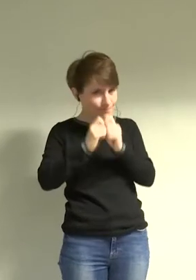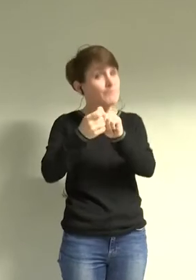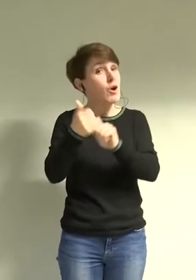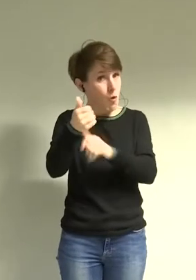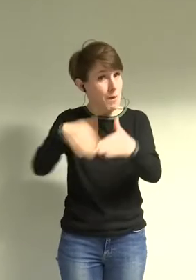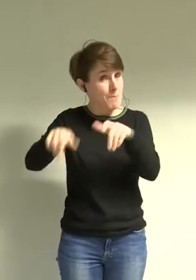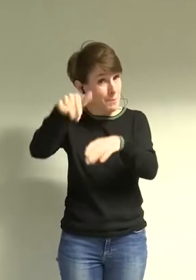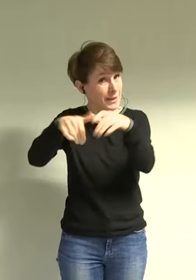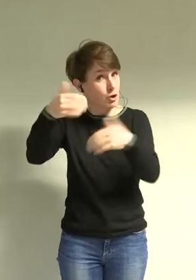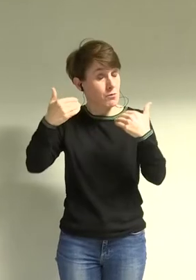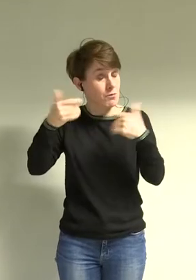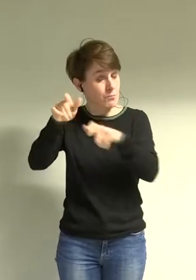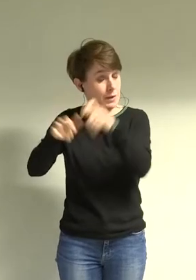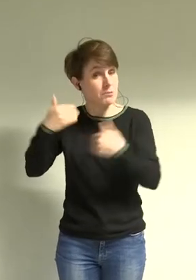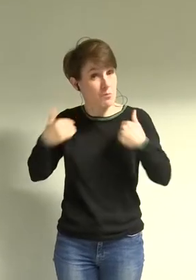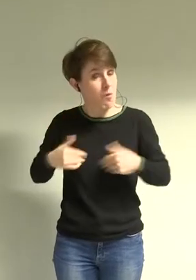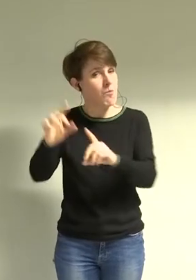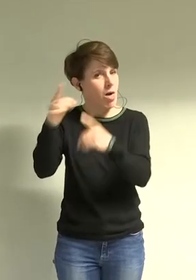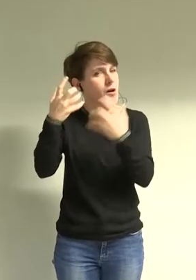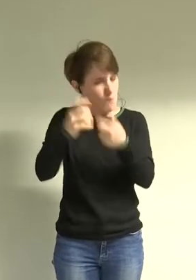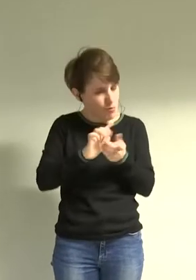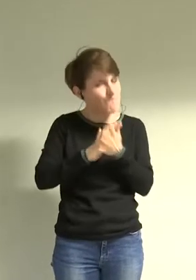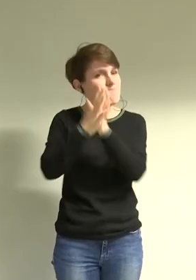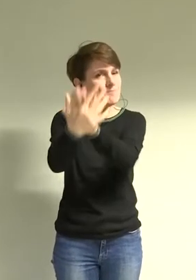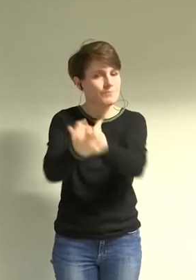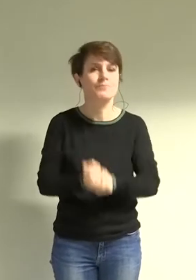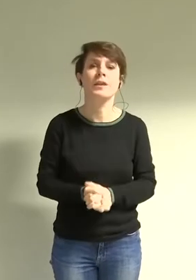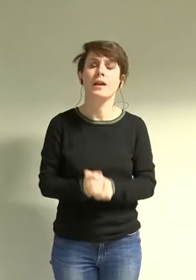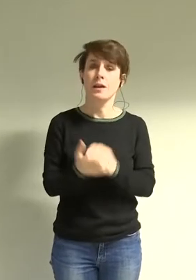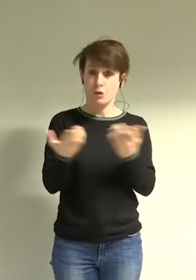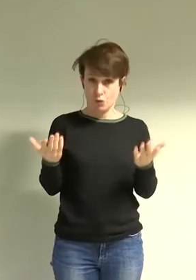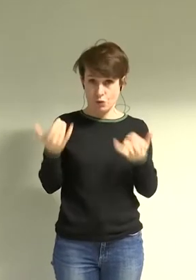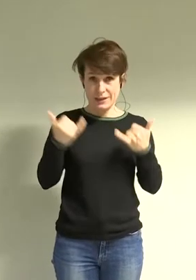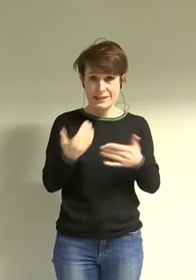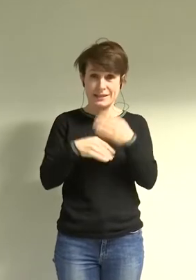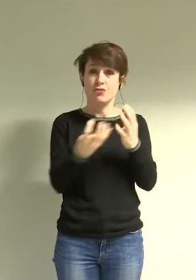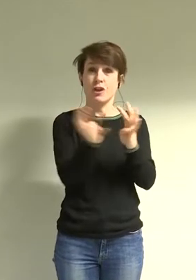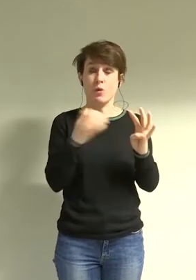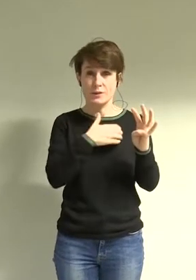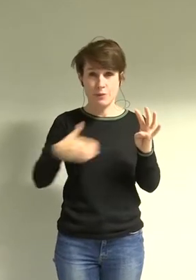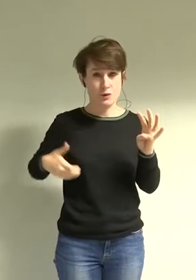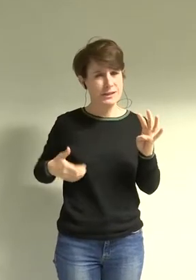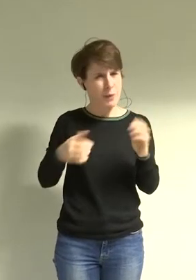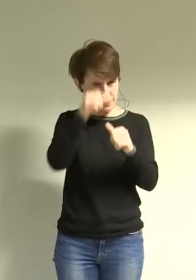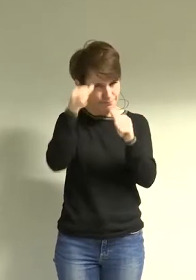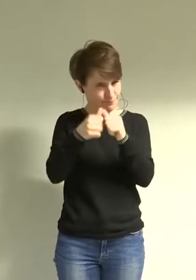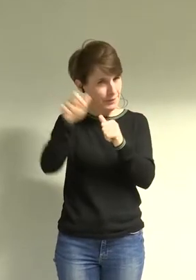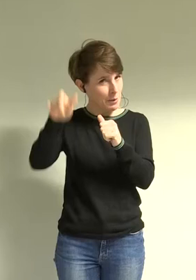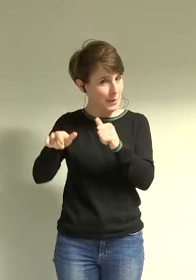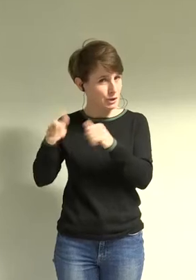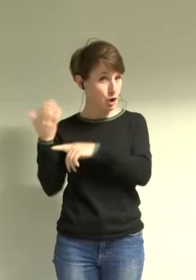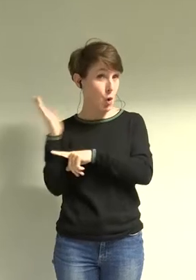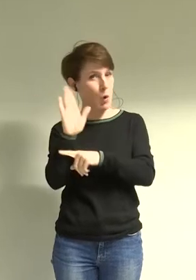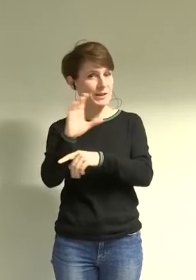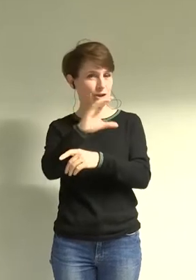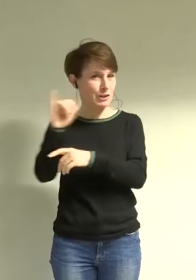en septembre 2020 ici même dans l'enceinte de ce conseil municipal nous étions interpellé par un représentant des cci pour un